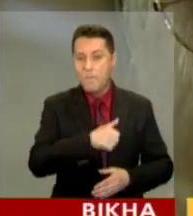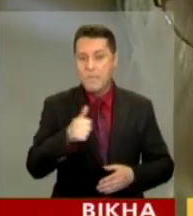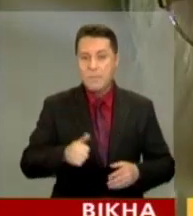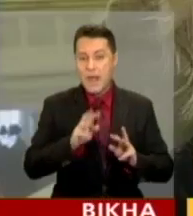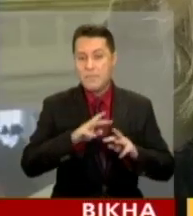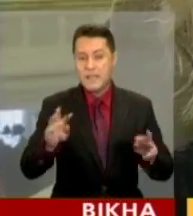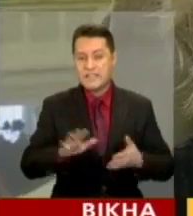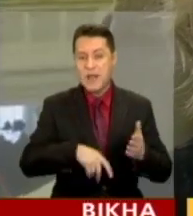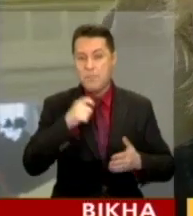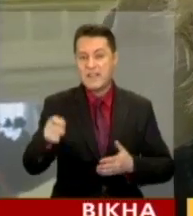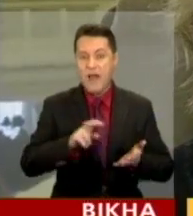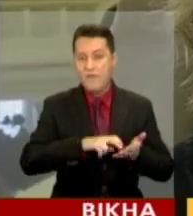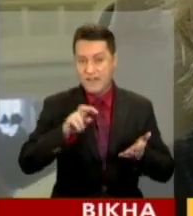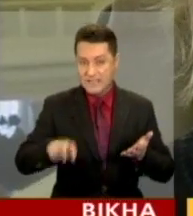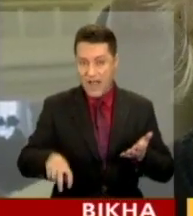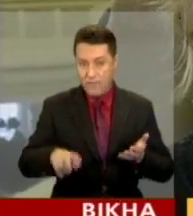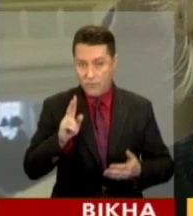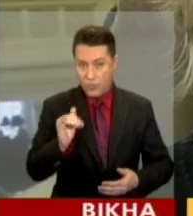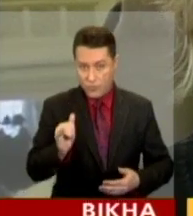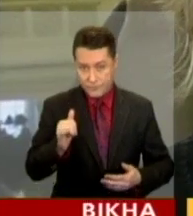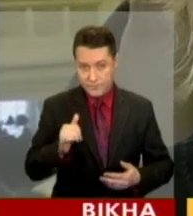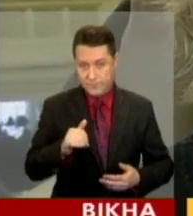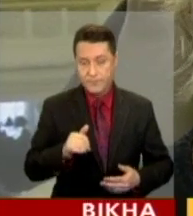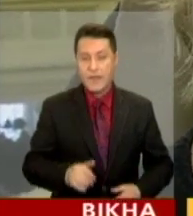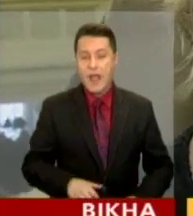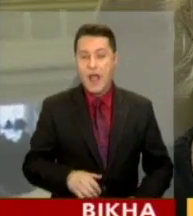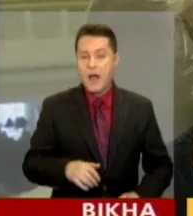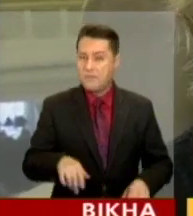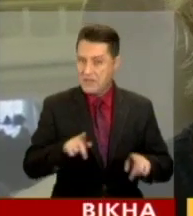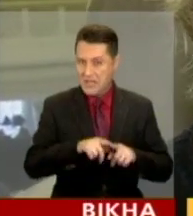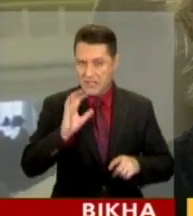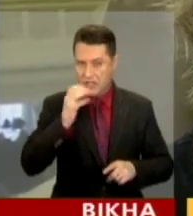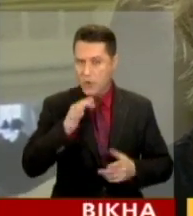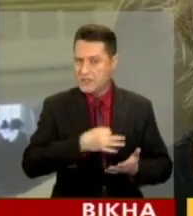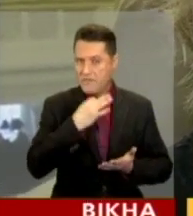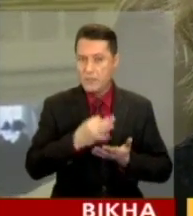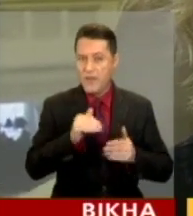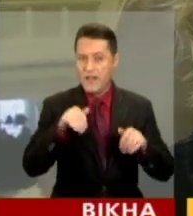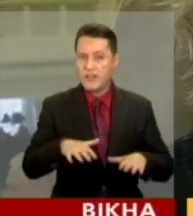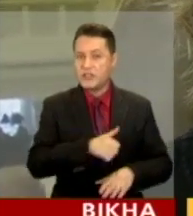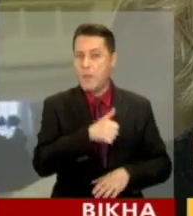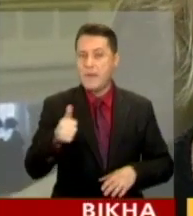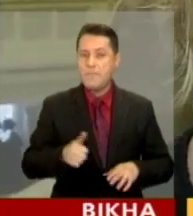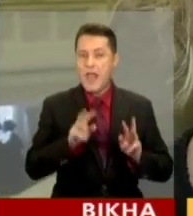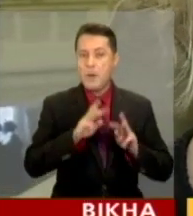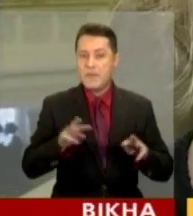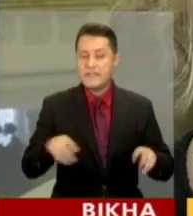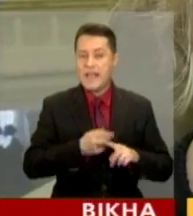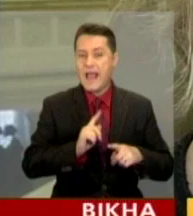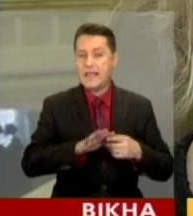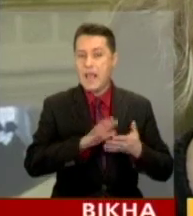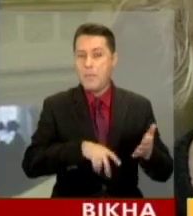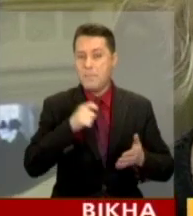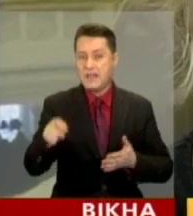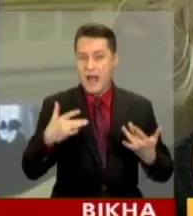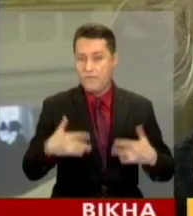у відставку. Ви знаєте про таке серйозне і відповідальне рішення прем'єр-міністра, який подав у